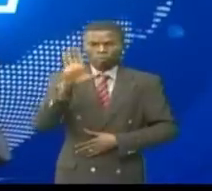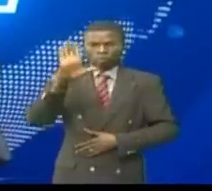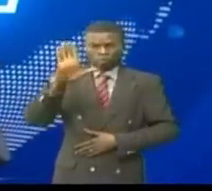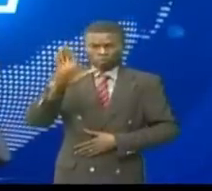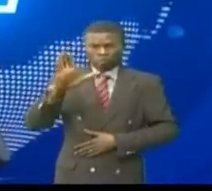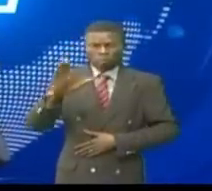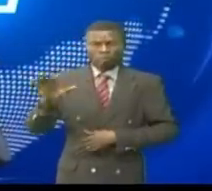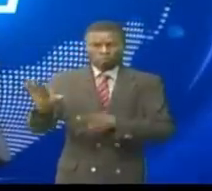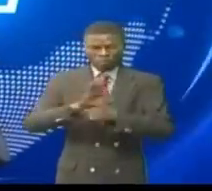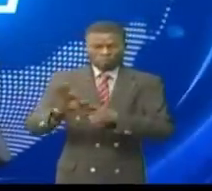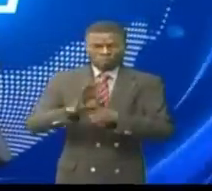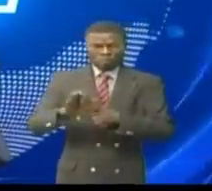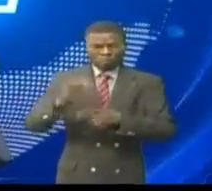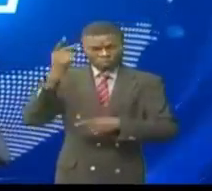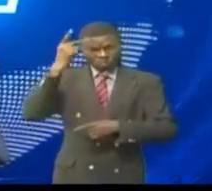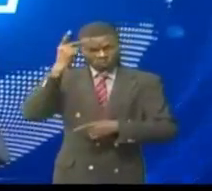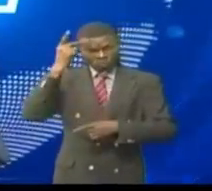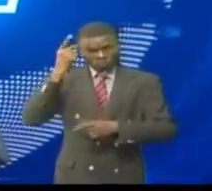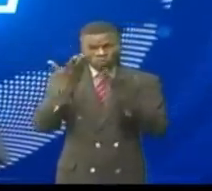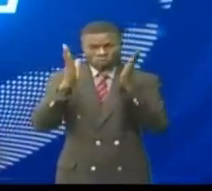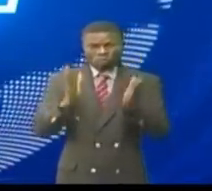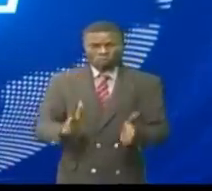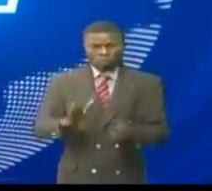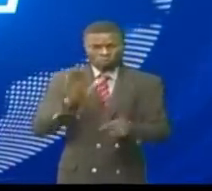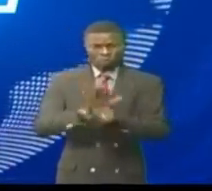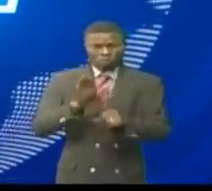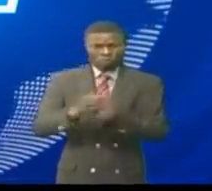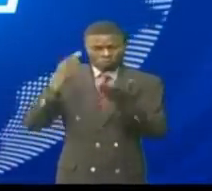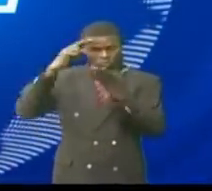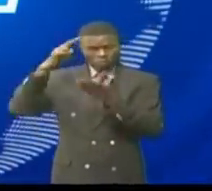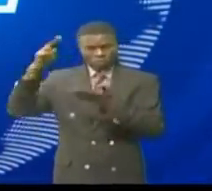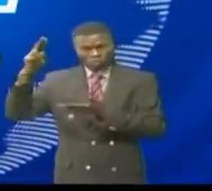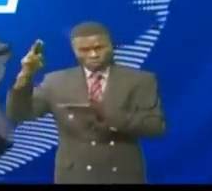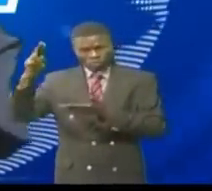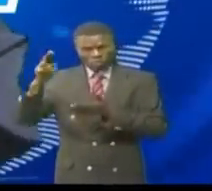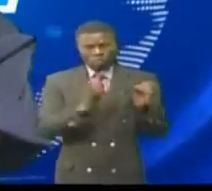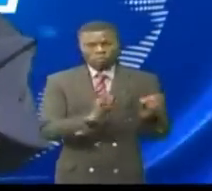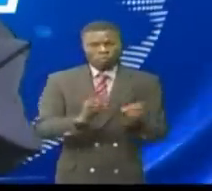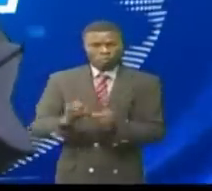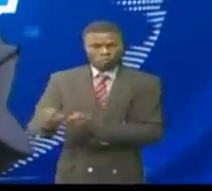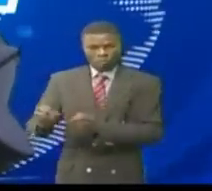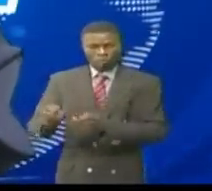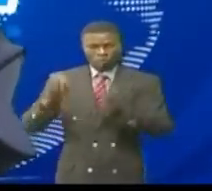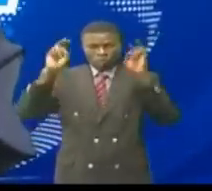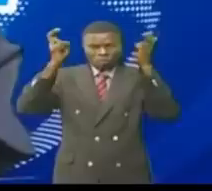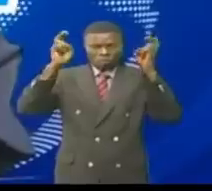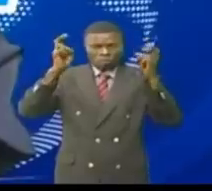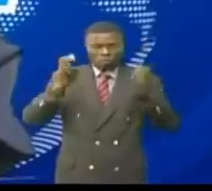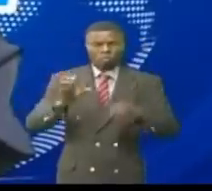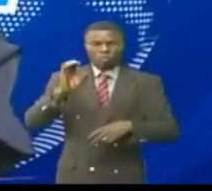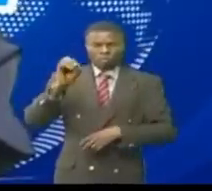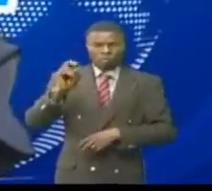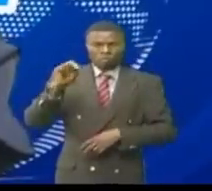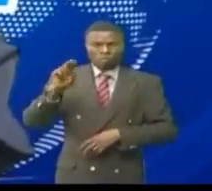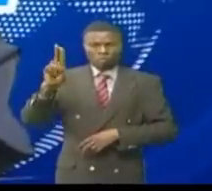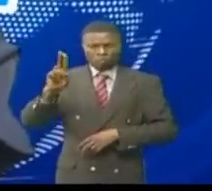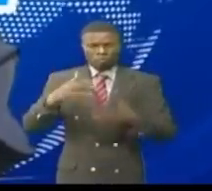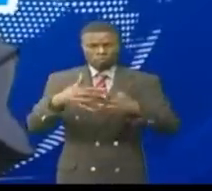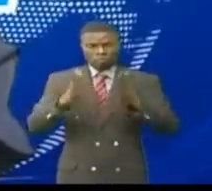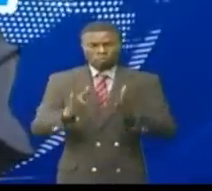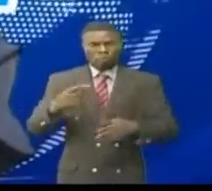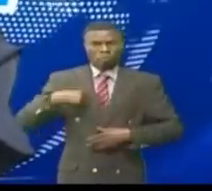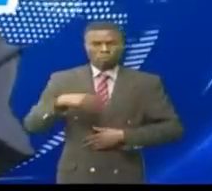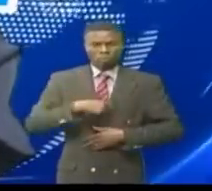une session d'information à l'intention des étudiants des différentes universités a été organisée sous le thème « ONU et nous partenaires pour